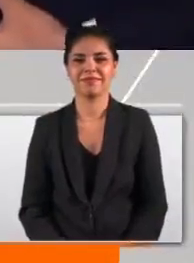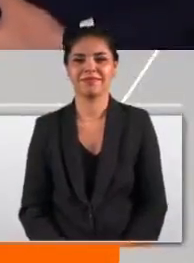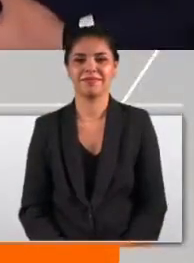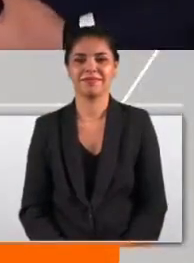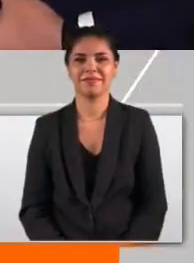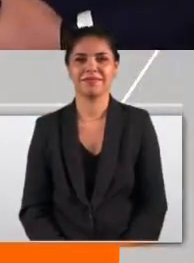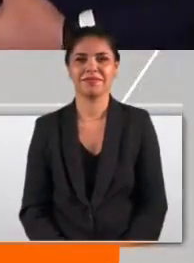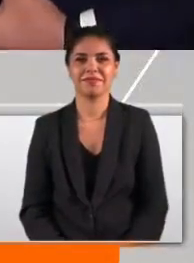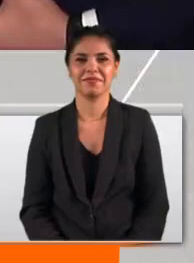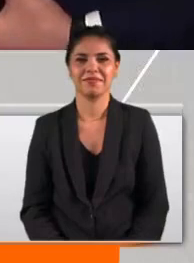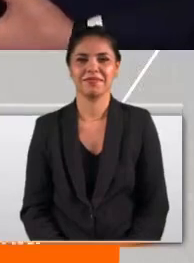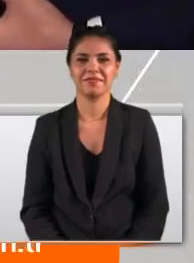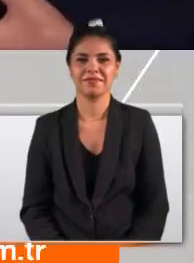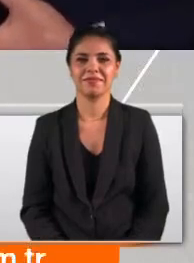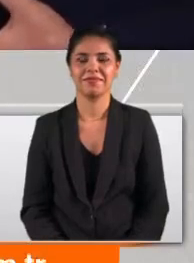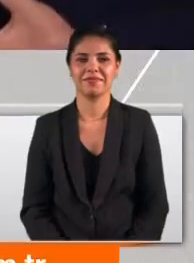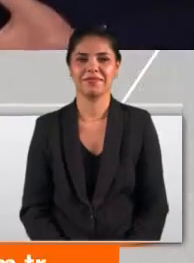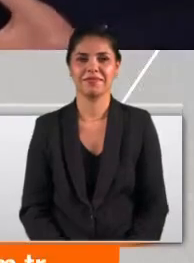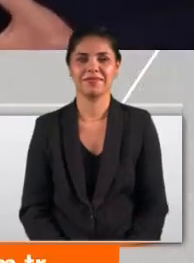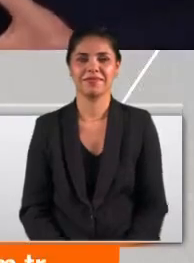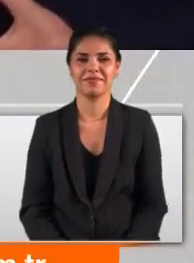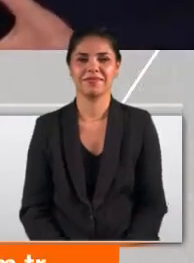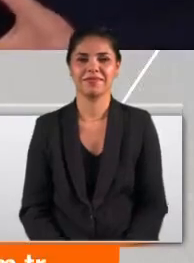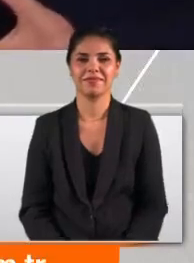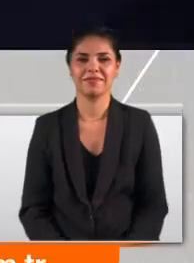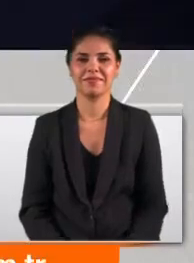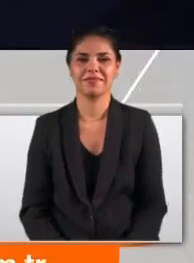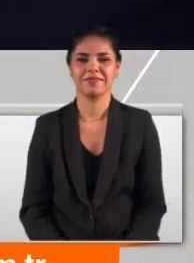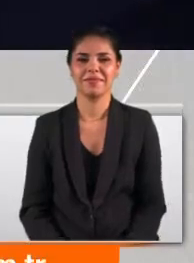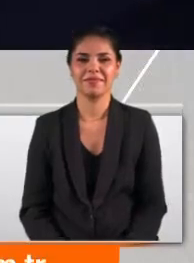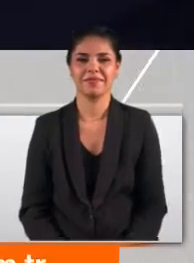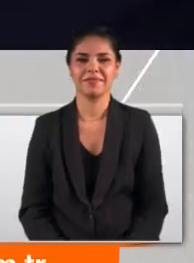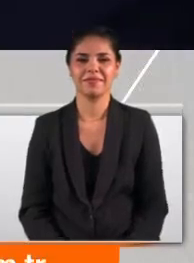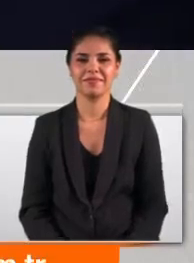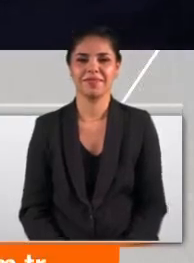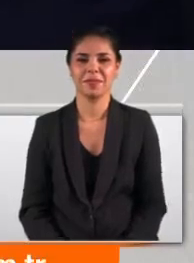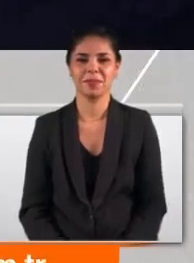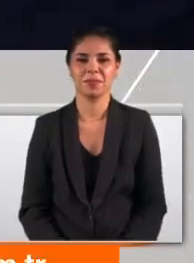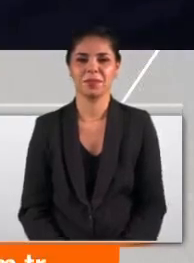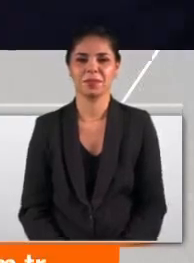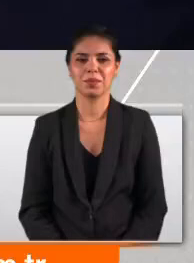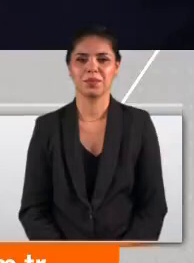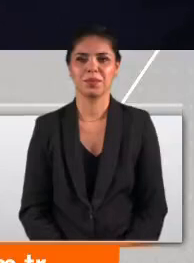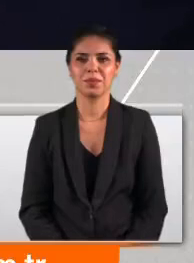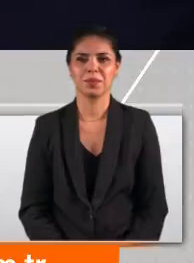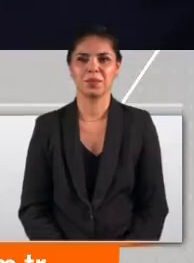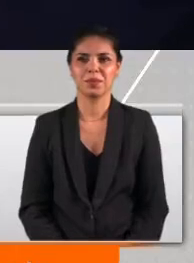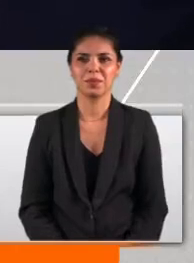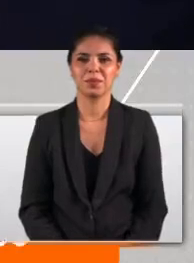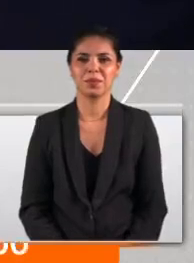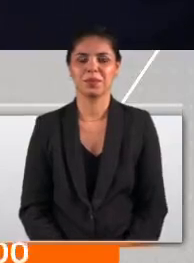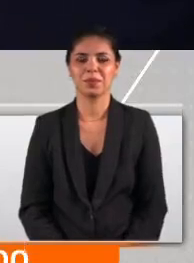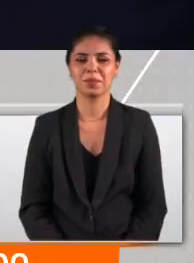kardeşimizin Türkiye'ye kardeş, Azerbaycan'ın kardeş olduğunu hatırlattığı için biz teşekkür ediyoruz. Azerbaycan ve Türkiye bir elmanın iki yarısı gibi. Asıl önemli olan